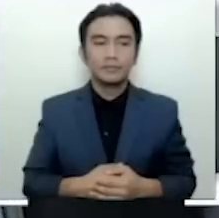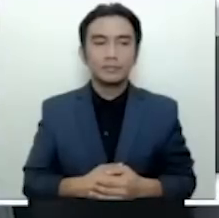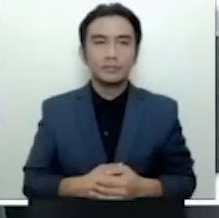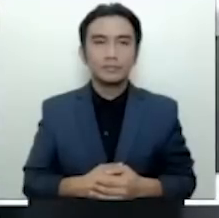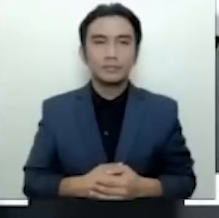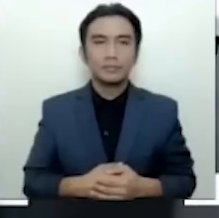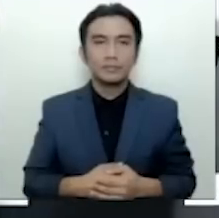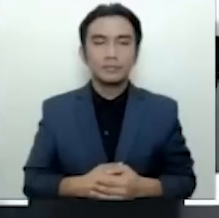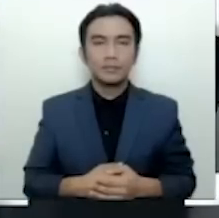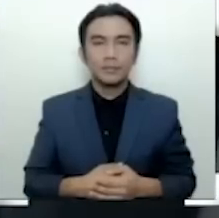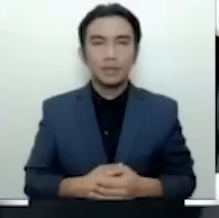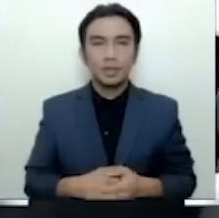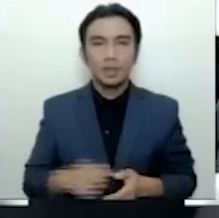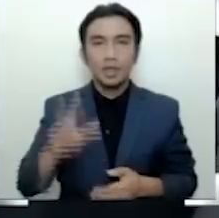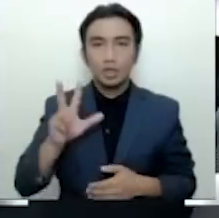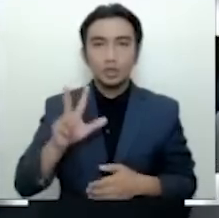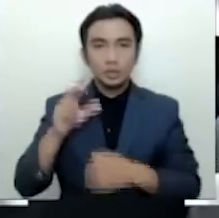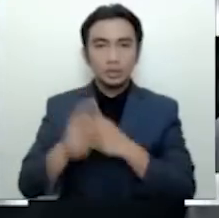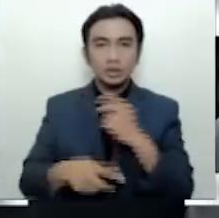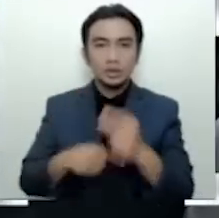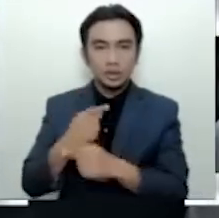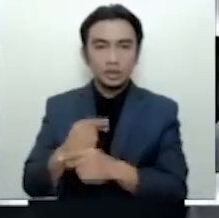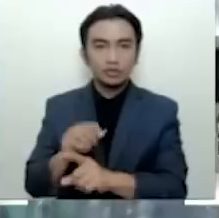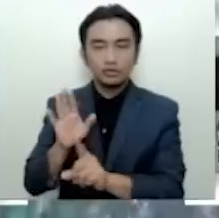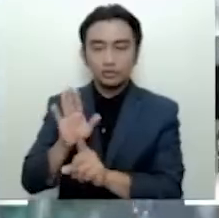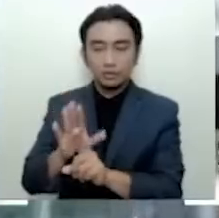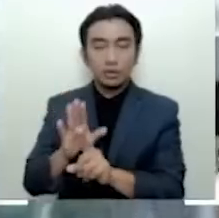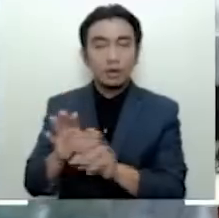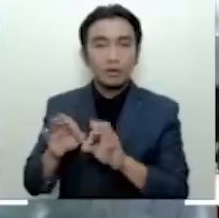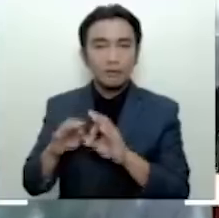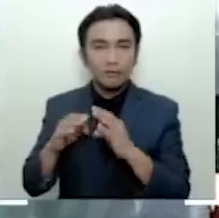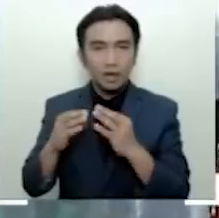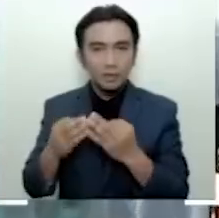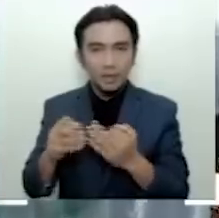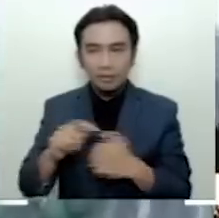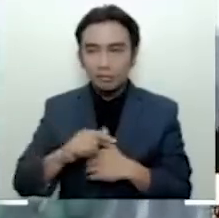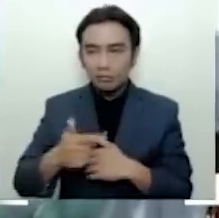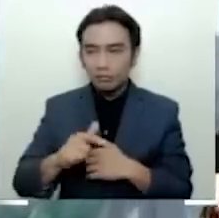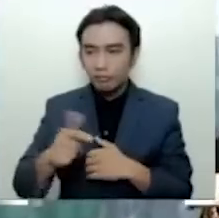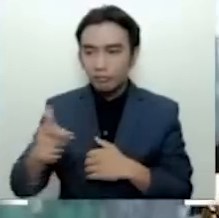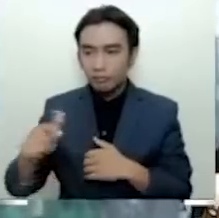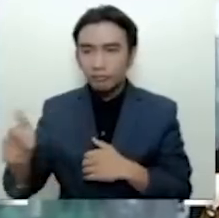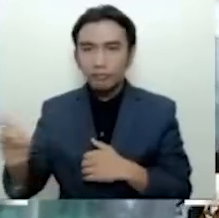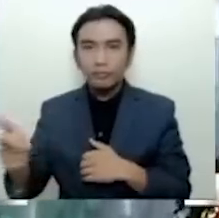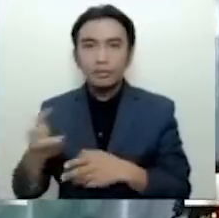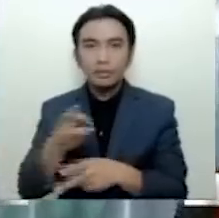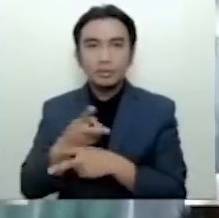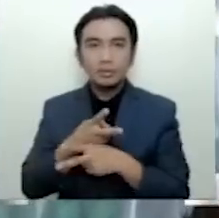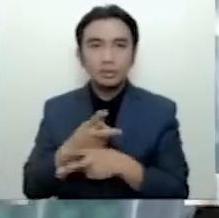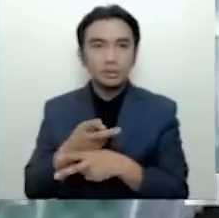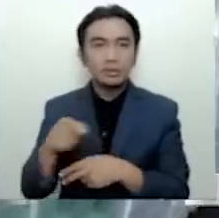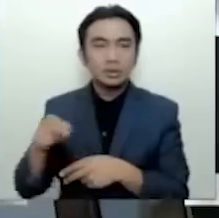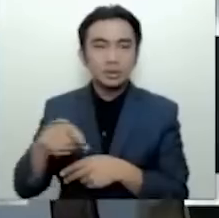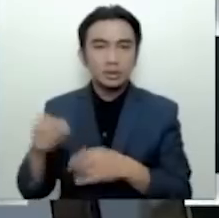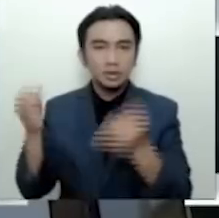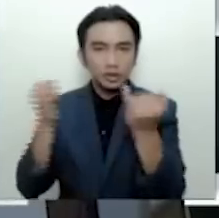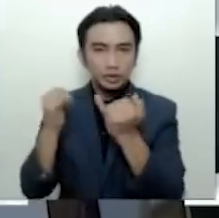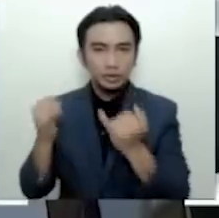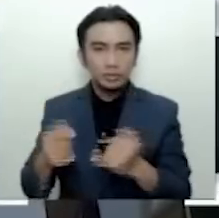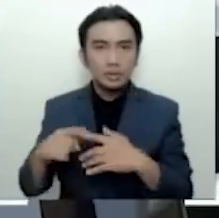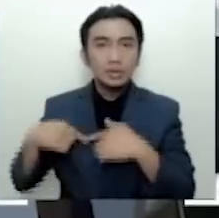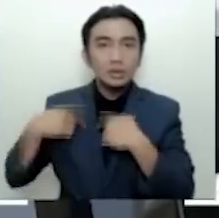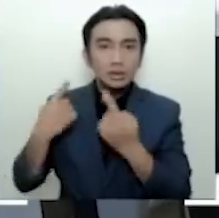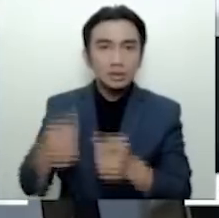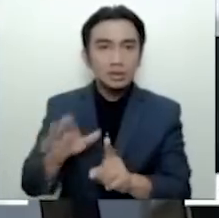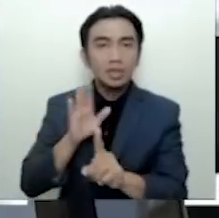Tatlong henerasyon na ng pamilya ni Jeff ang nagsalin-salin sa pag-aalaga ng mga santo na nagsimula pa sa kanyang lola. Hindi nga